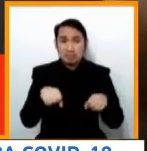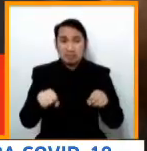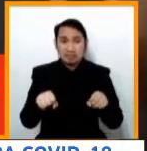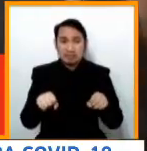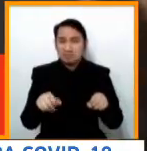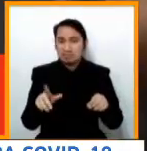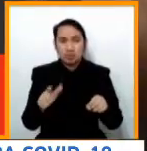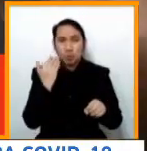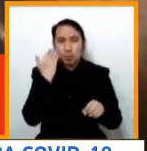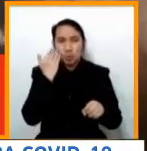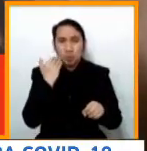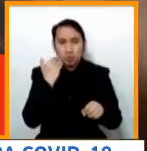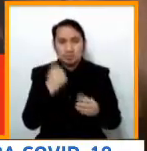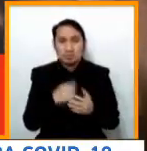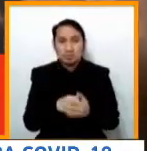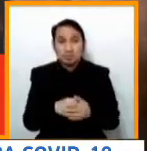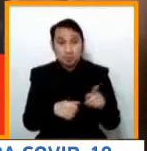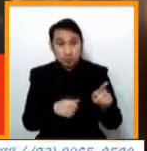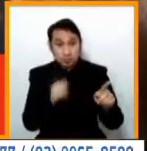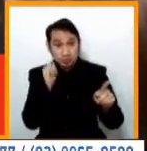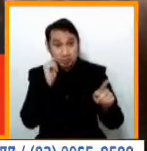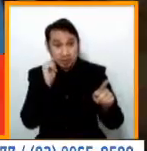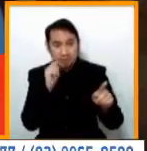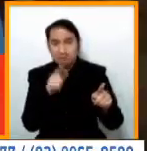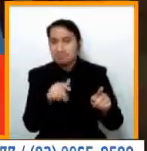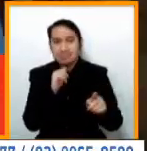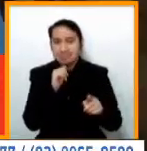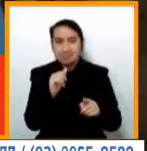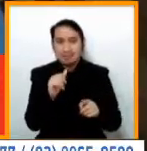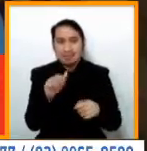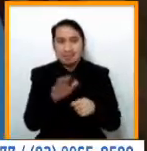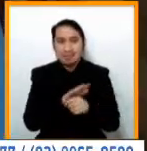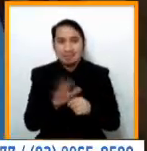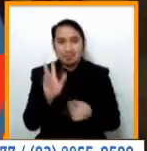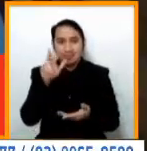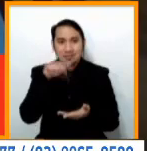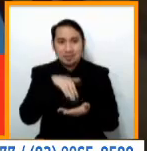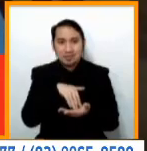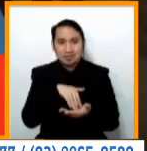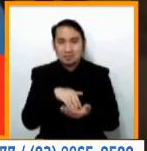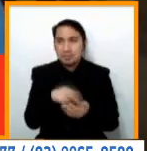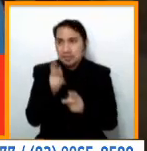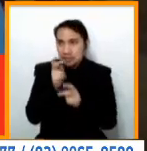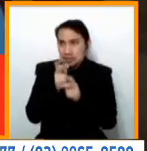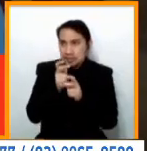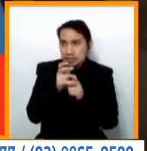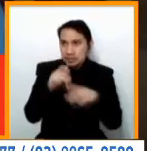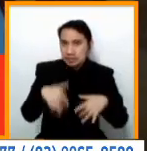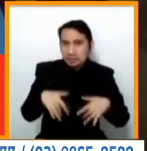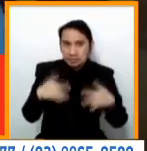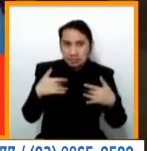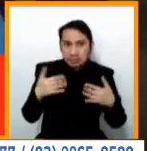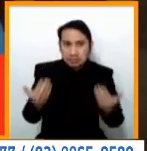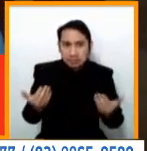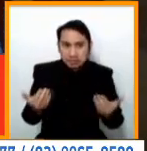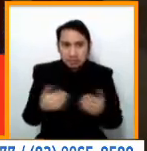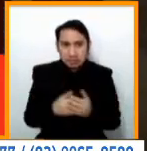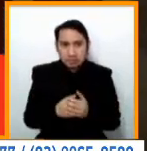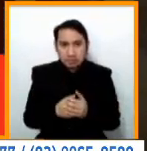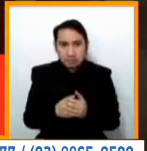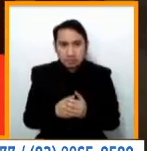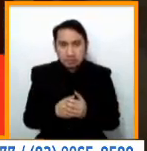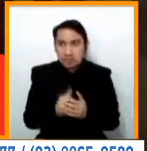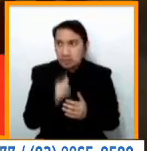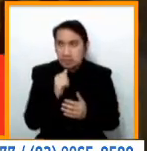Solidad, hindi rin sapat ang 3,000 pisong nakuha niya. Hirap ng buhay namin ngayon. Kulang po sa pagkain,